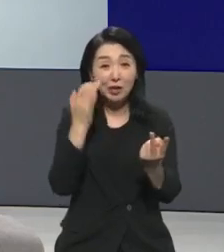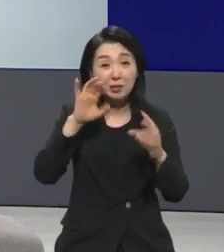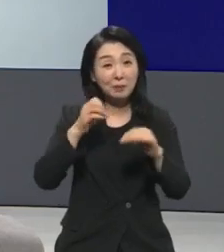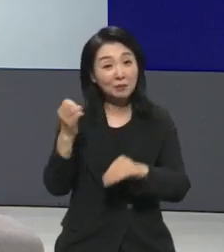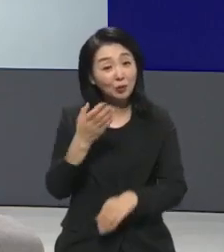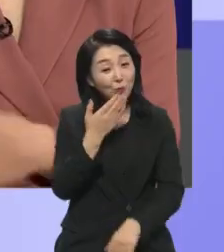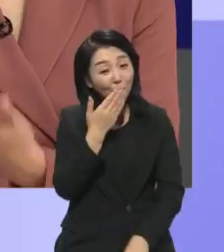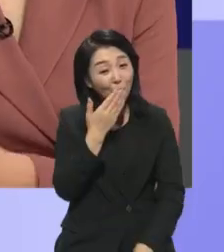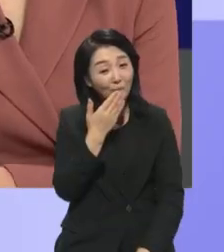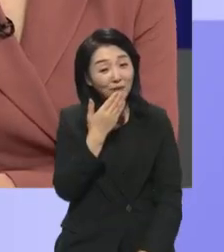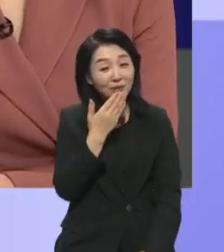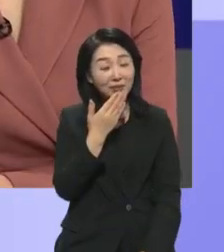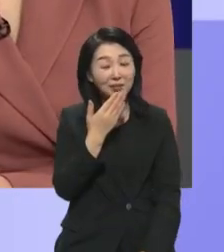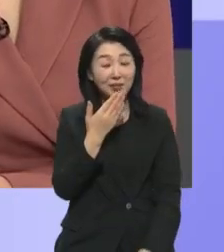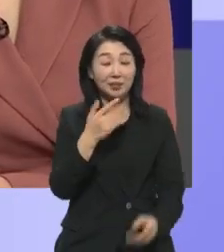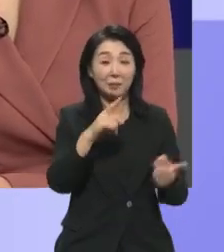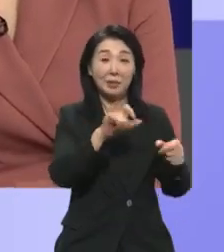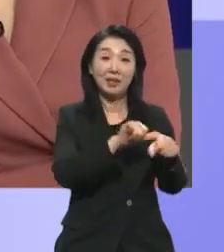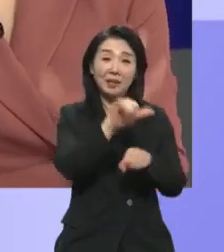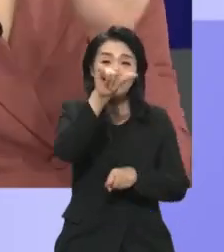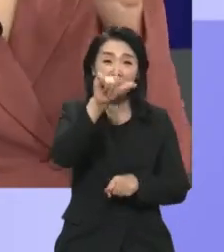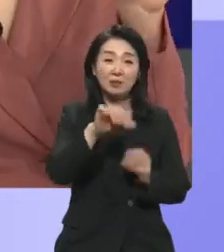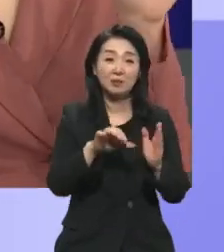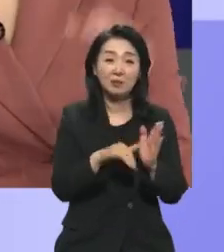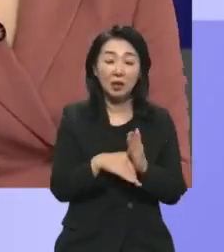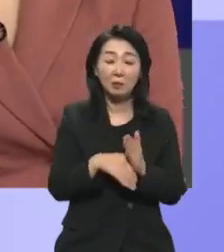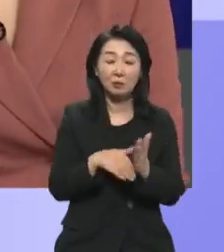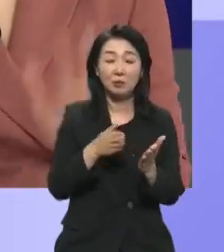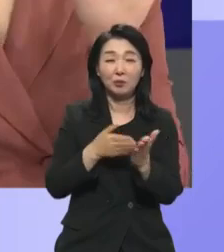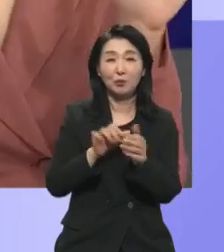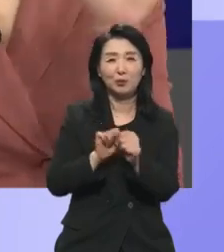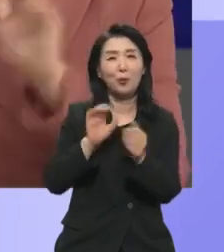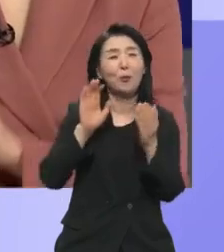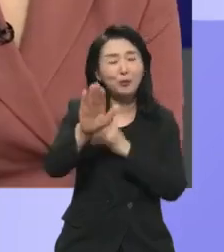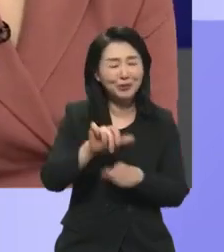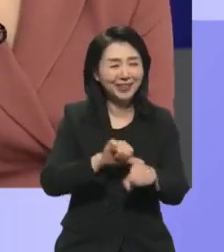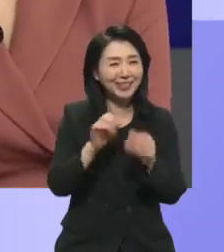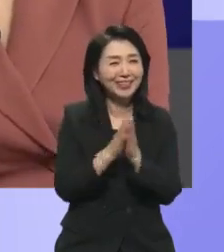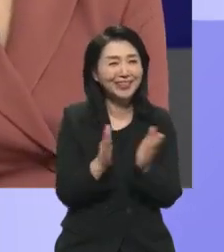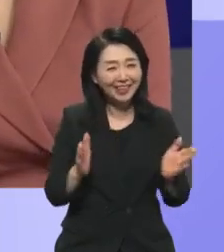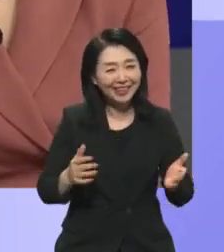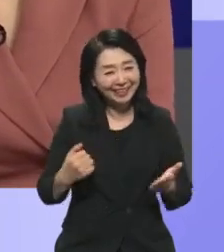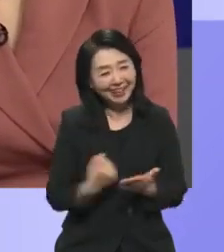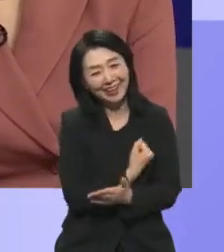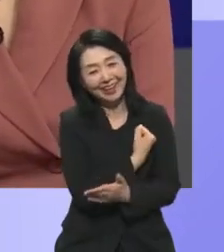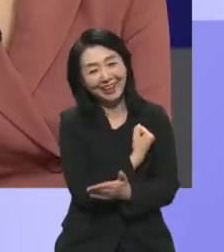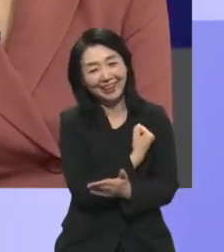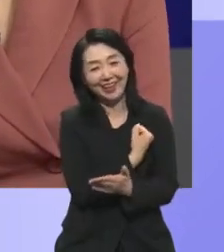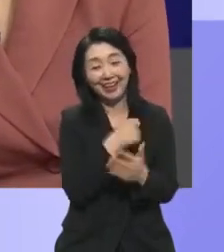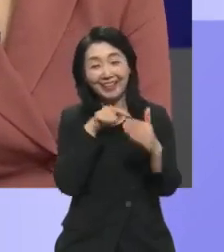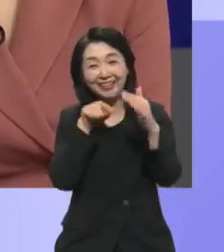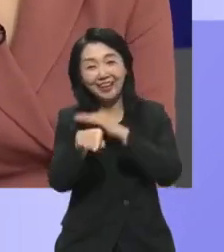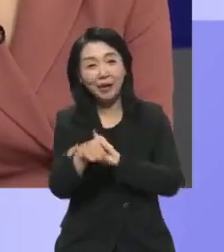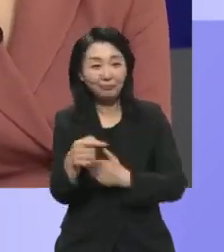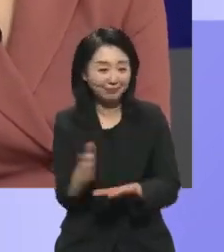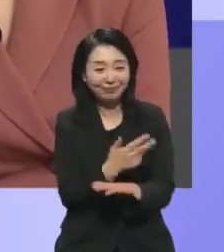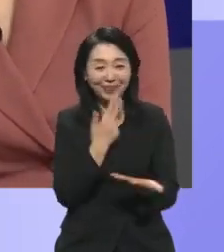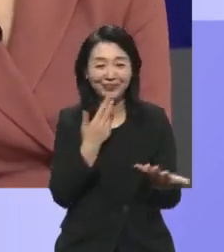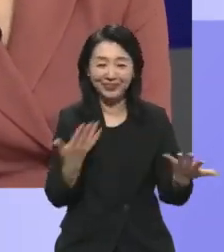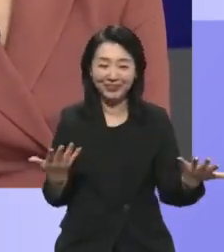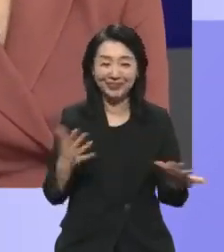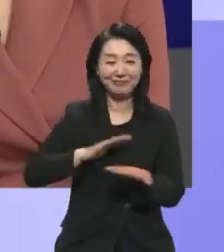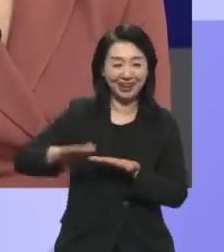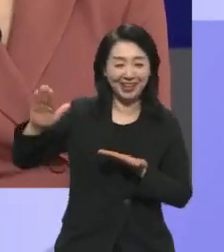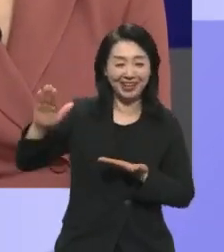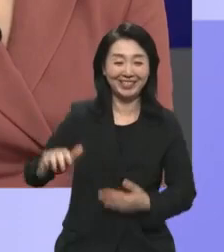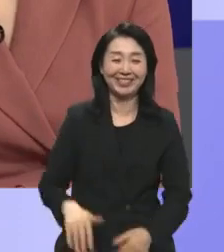드세요? 배달이 5시에 와가지고 뉴스 오후가 5시에 시작해서 끝나고 가면 없어요? 그러니까. 없어요. 없어요. 품절이